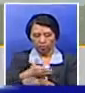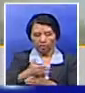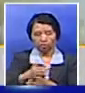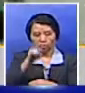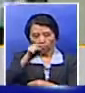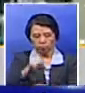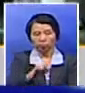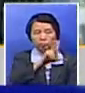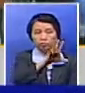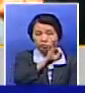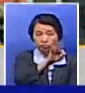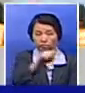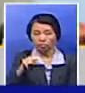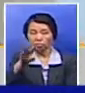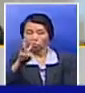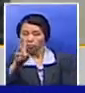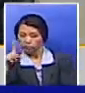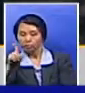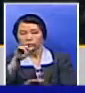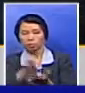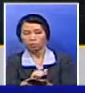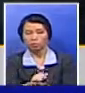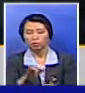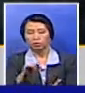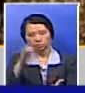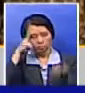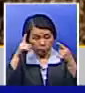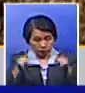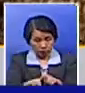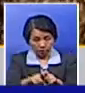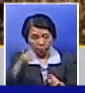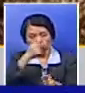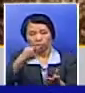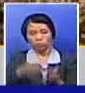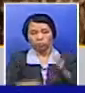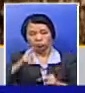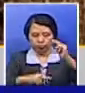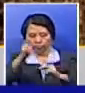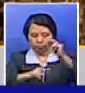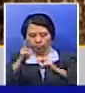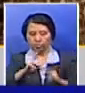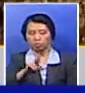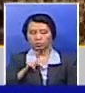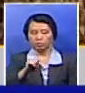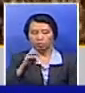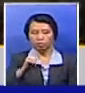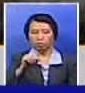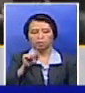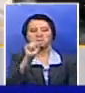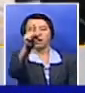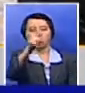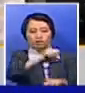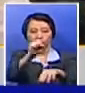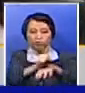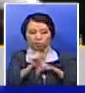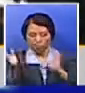konsesi 39 kepada 61 itu, ia dipersetujui berikutan kos pembinaan RTS di Singapura lebih tinggi berbanding